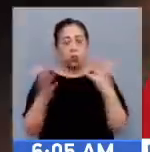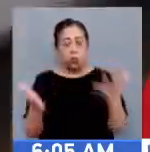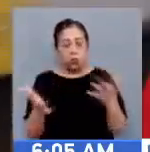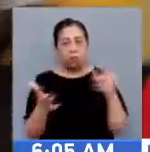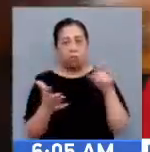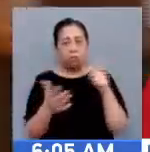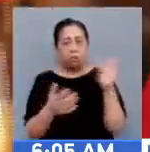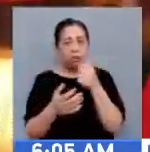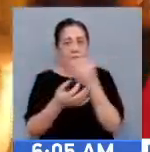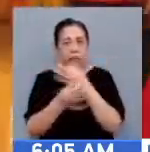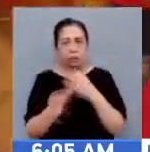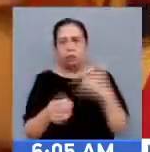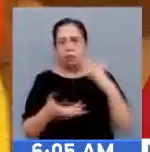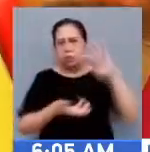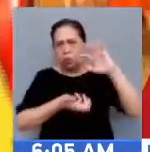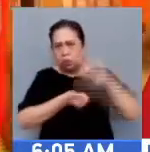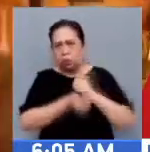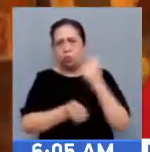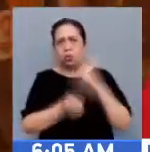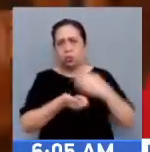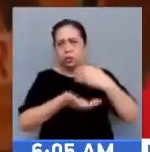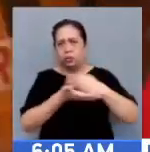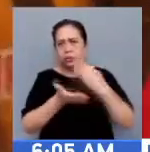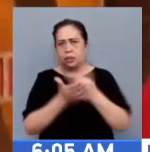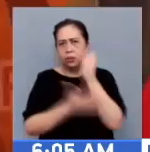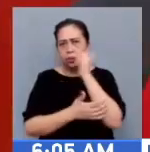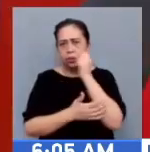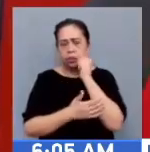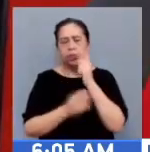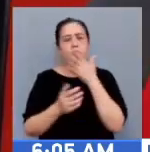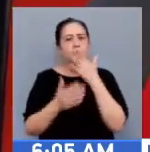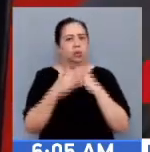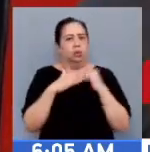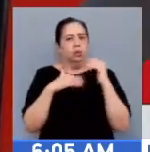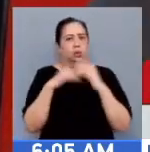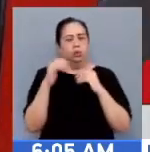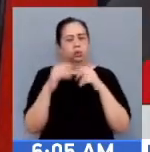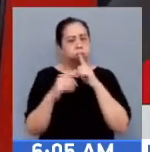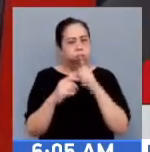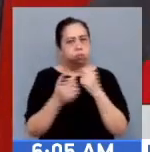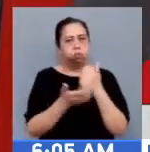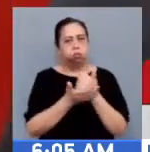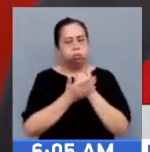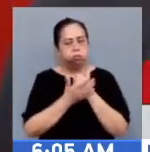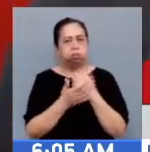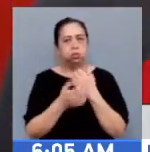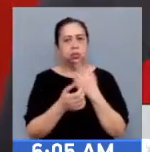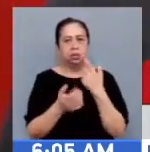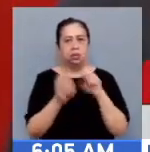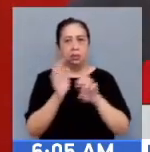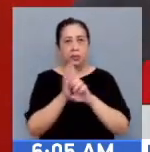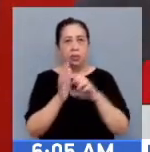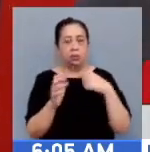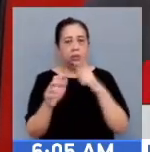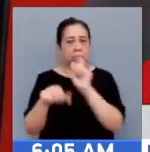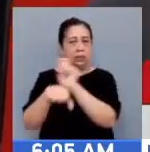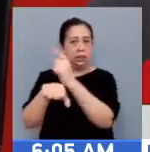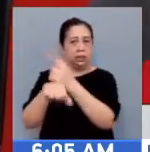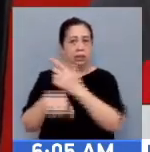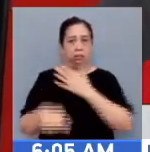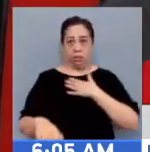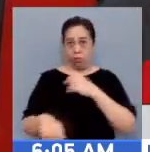kanyang budget pang araw-araw. Sobrang kumbinyente po. Kasi lalo na ako, taga-Taguig po yung sa Taguig po yung trabaho ko